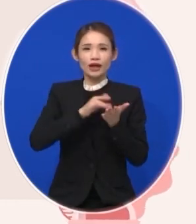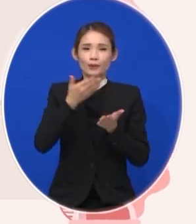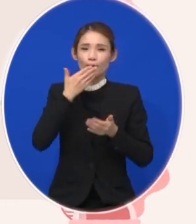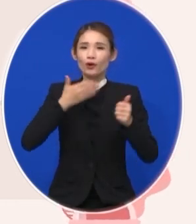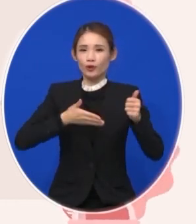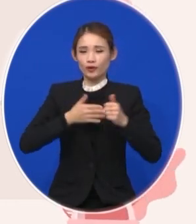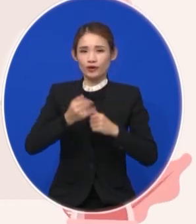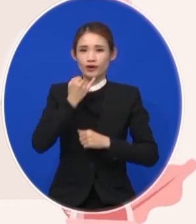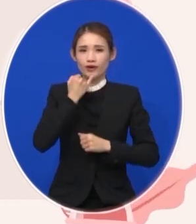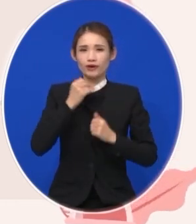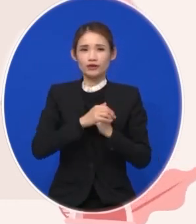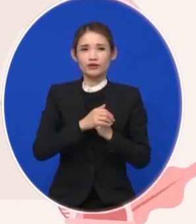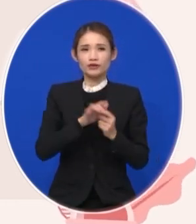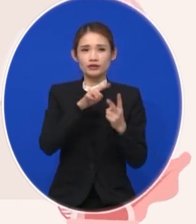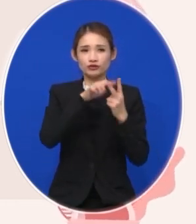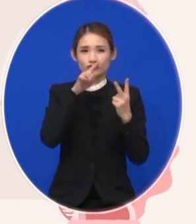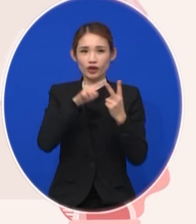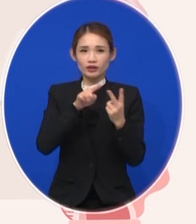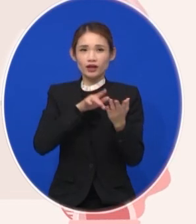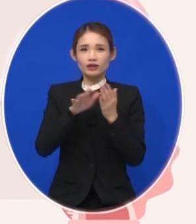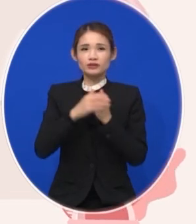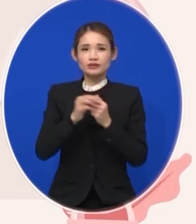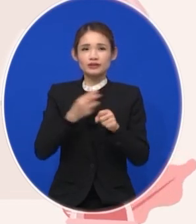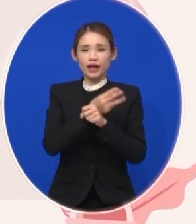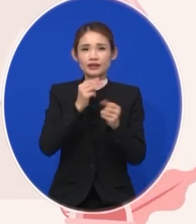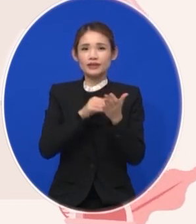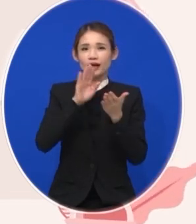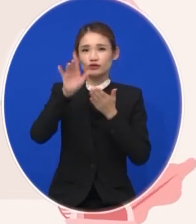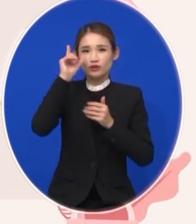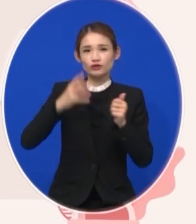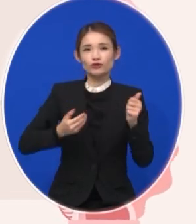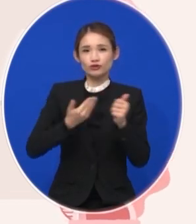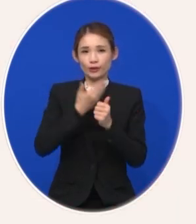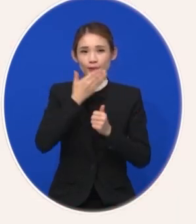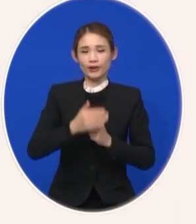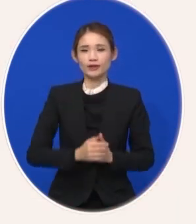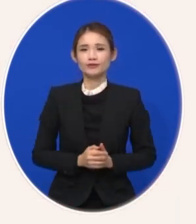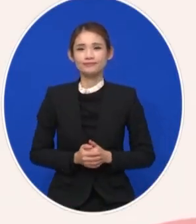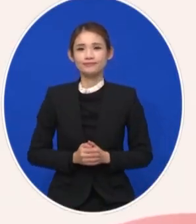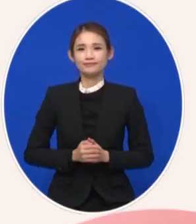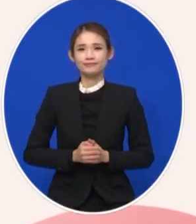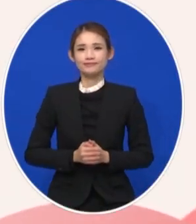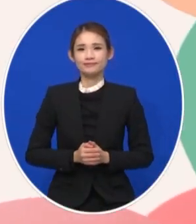가능합니다. 로슈바정과 리피토정은 3시간 이후에 수유가 가능합니다.